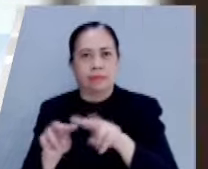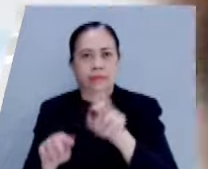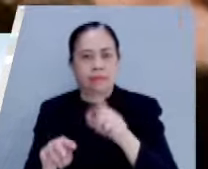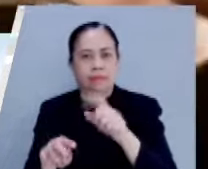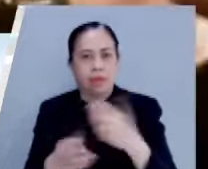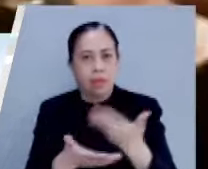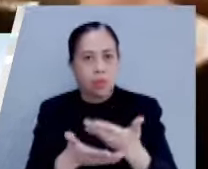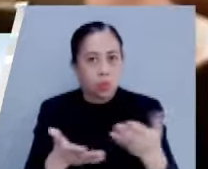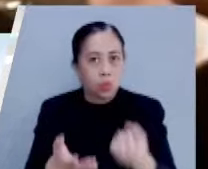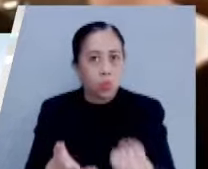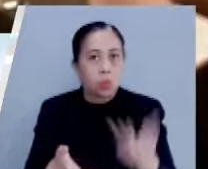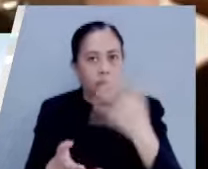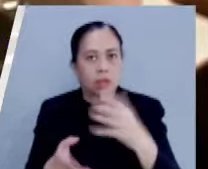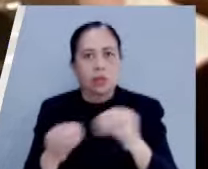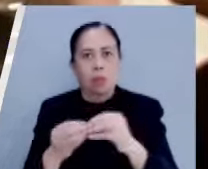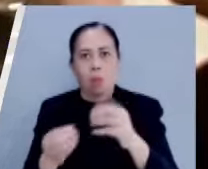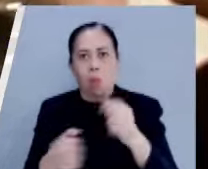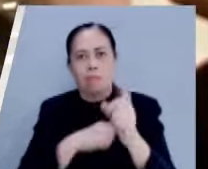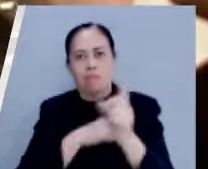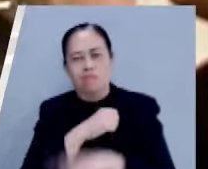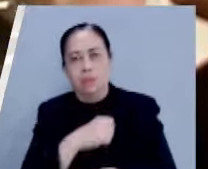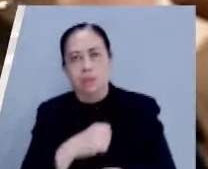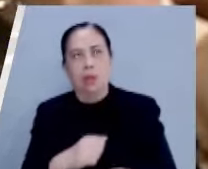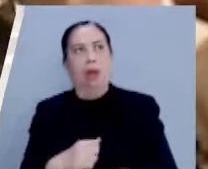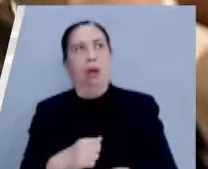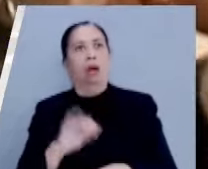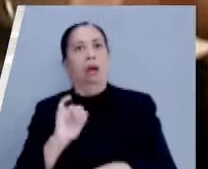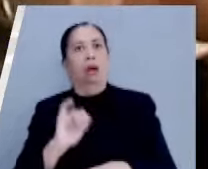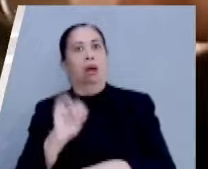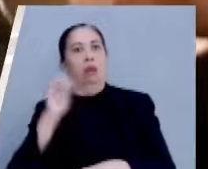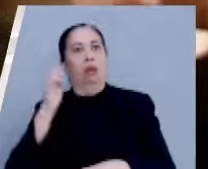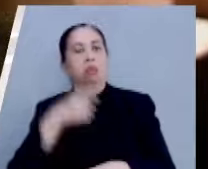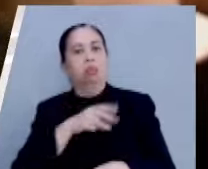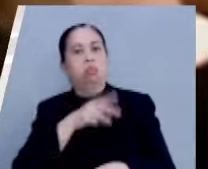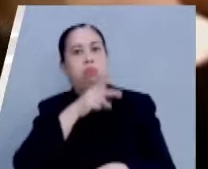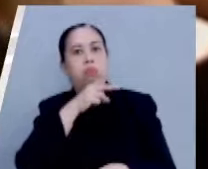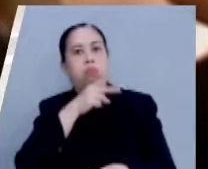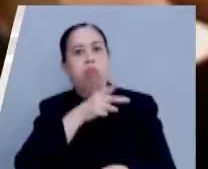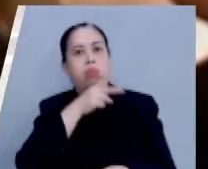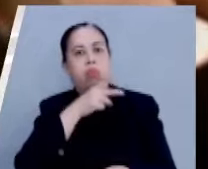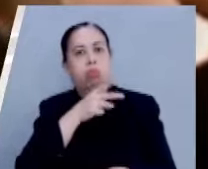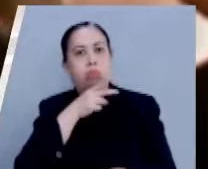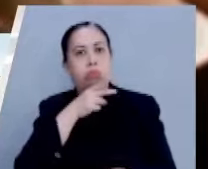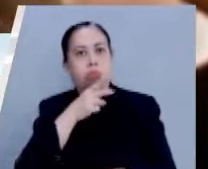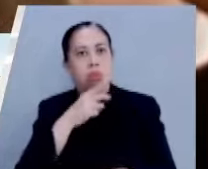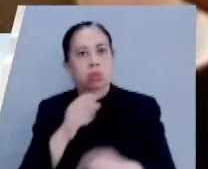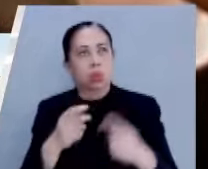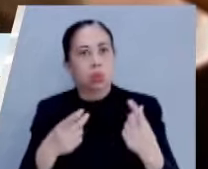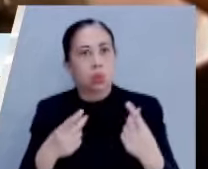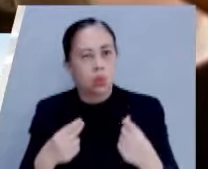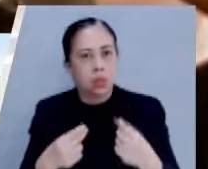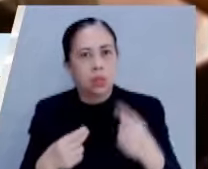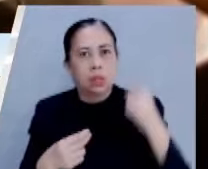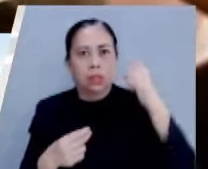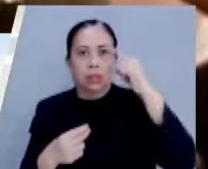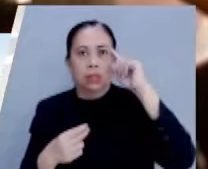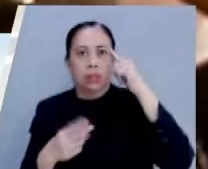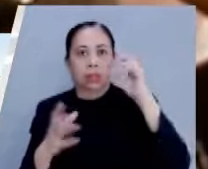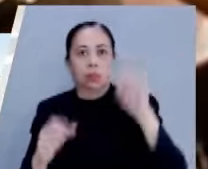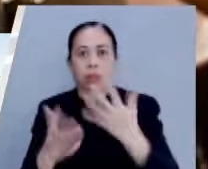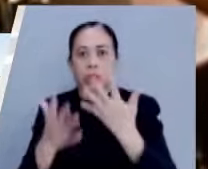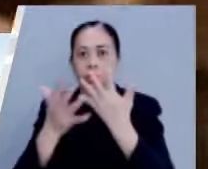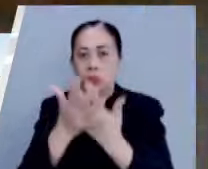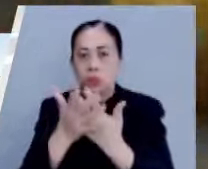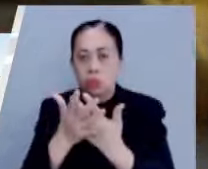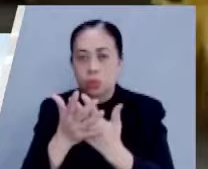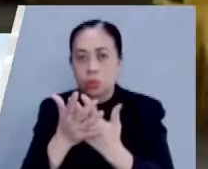involved. Mapapaisip talaga yung mga nag-iisip gumawa ng kalokohan na bago nila gawin to dahil pwede silang makulong na with